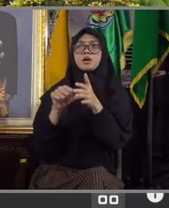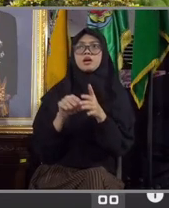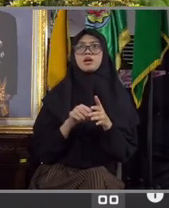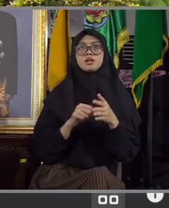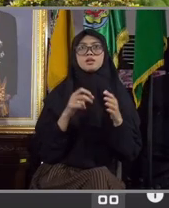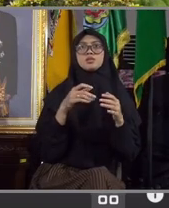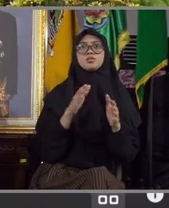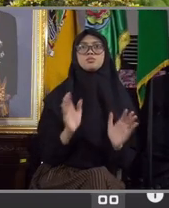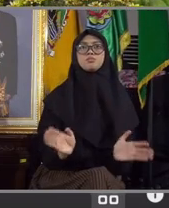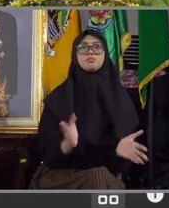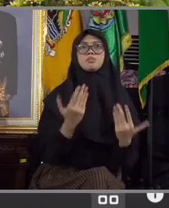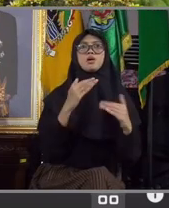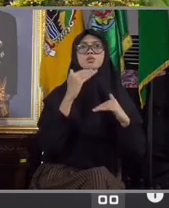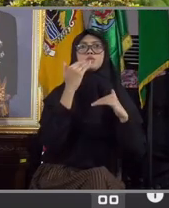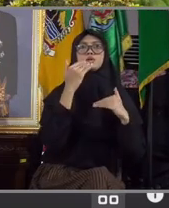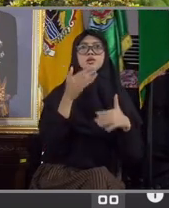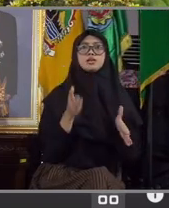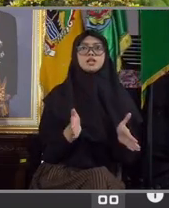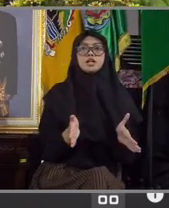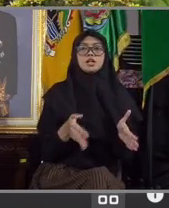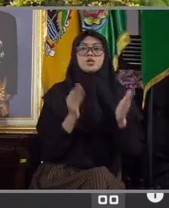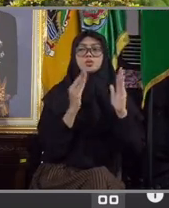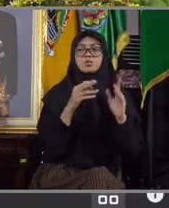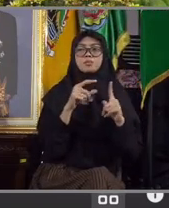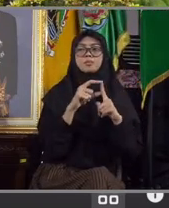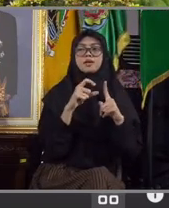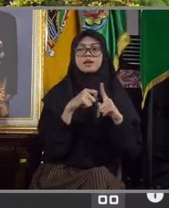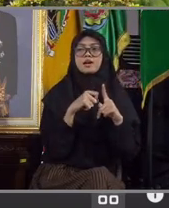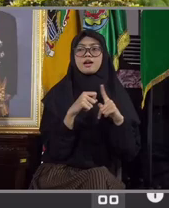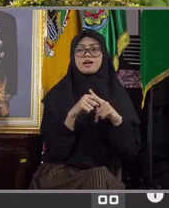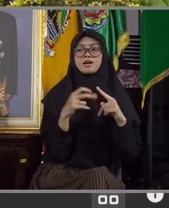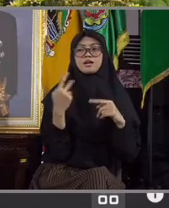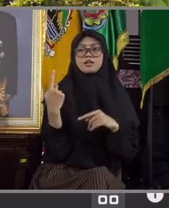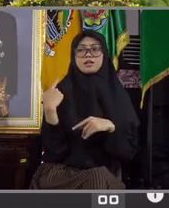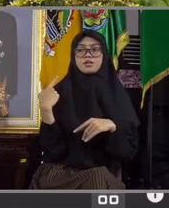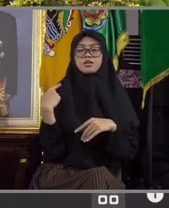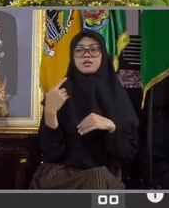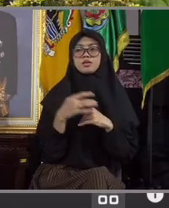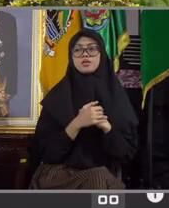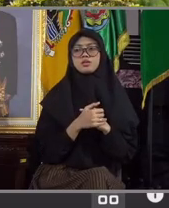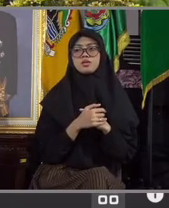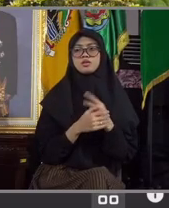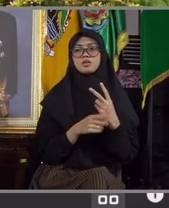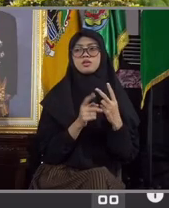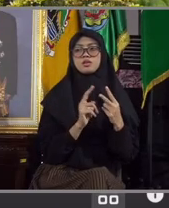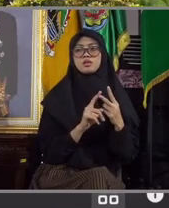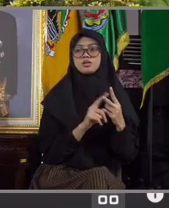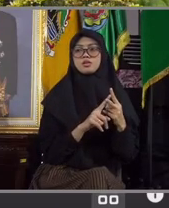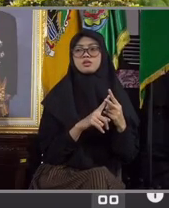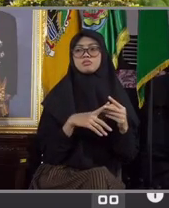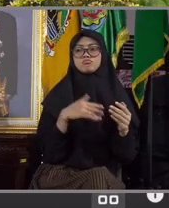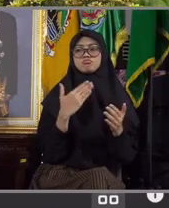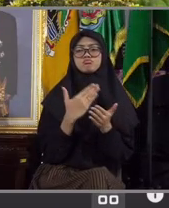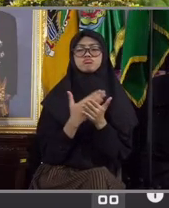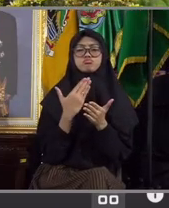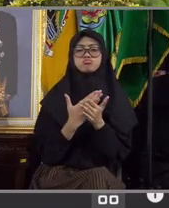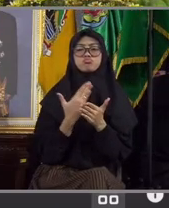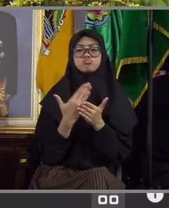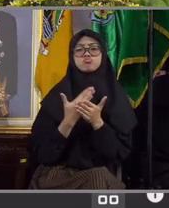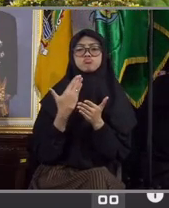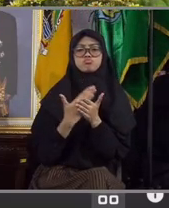aku. FKK, sekretariatan. Ya, terus? Yang kedua, selama ini